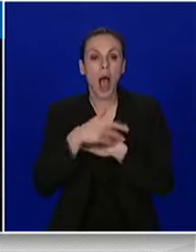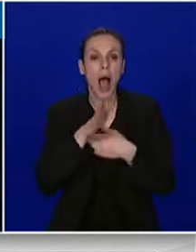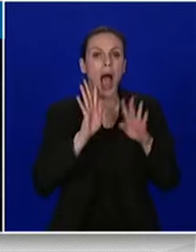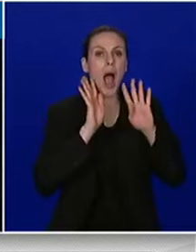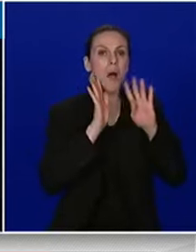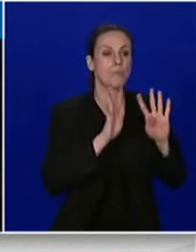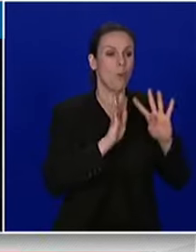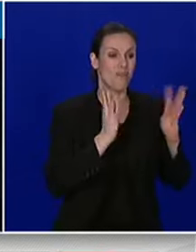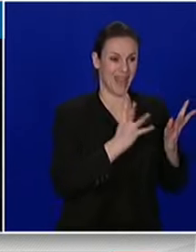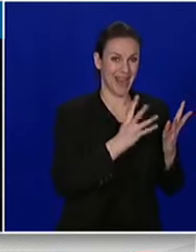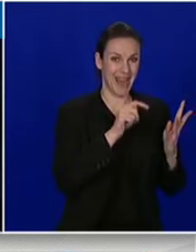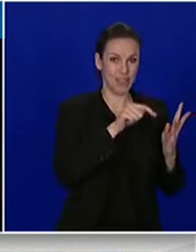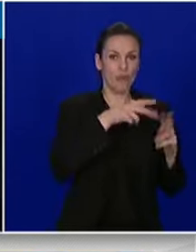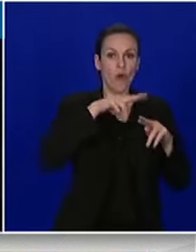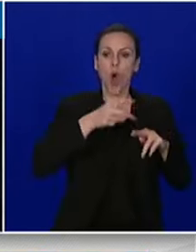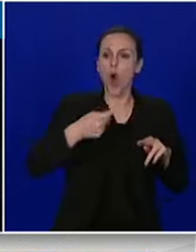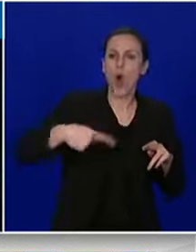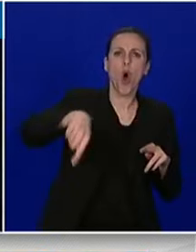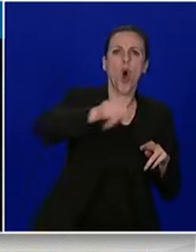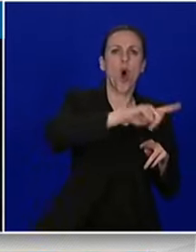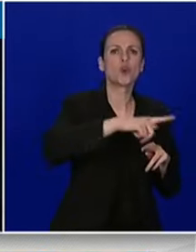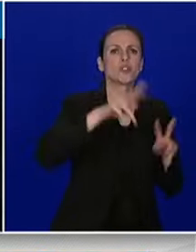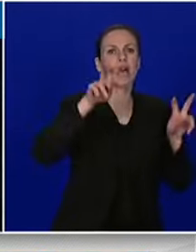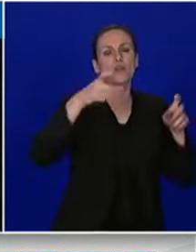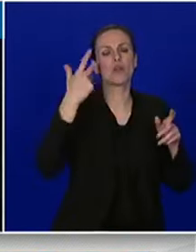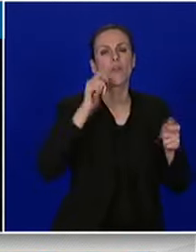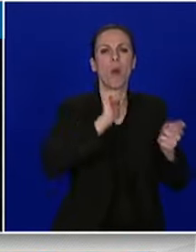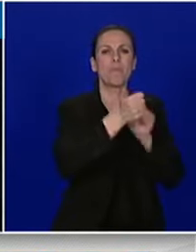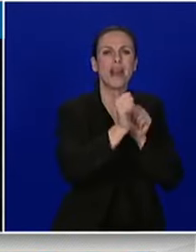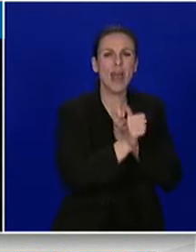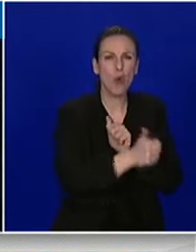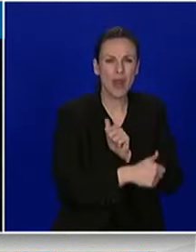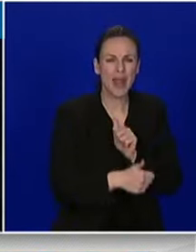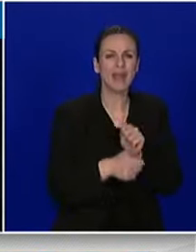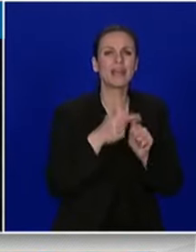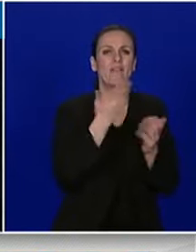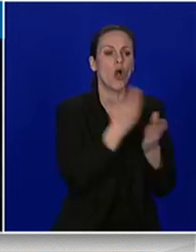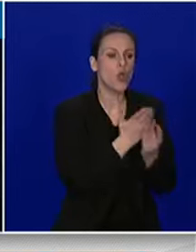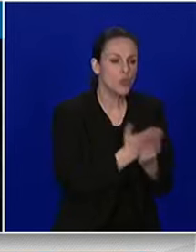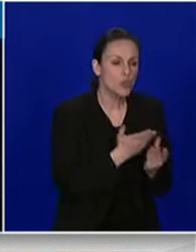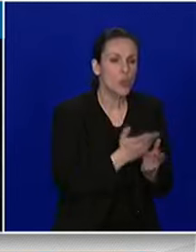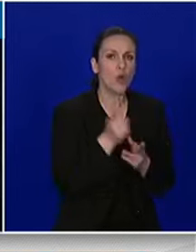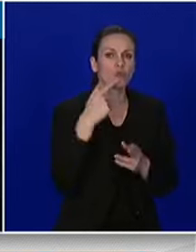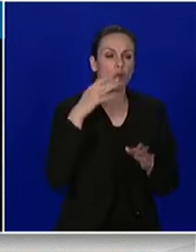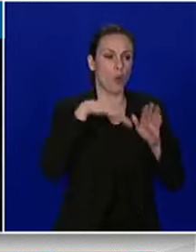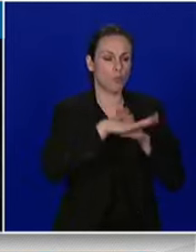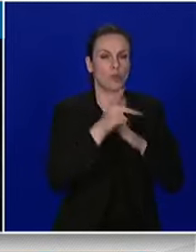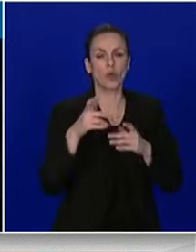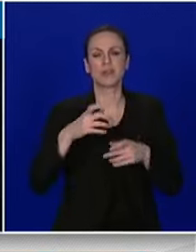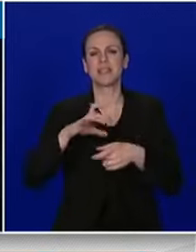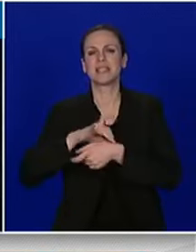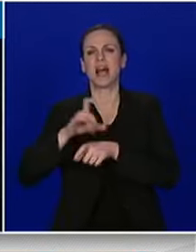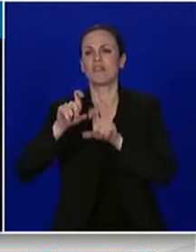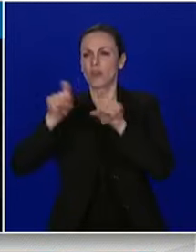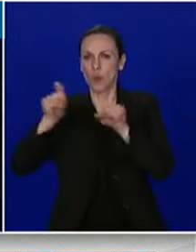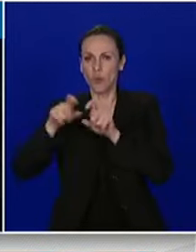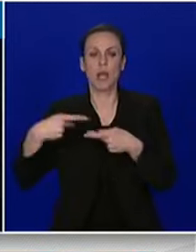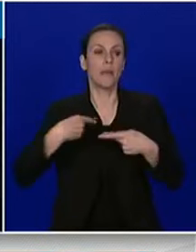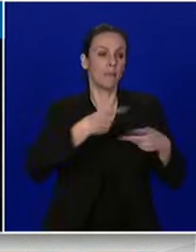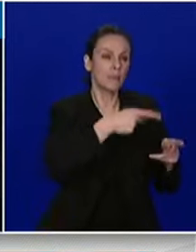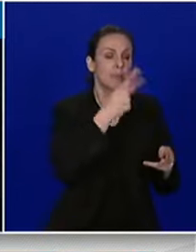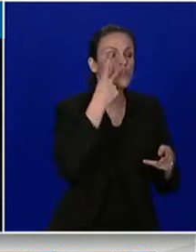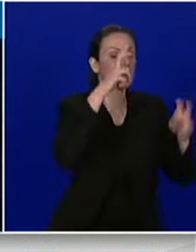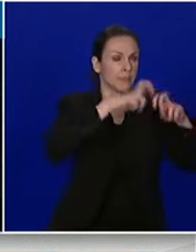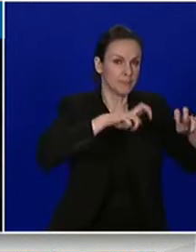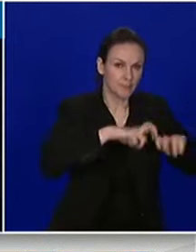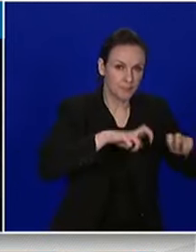će za sve ove ostale navode i dokumentaciju koja je upućena iz zdravstvenih ustanova također analizirati istu i